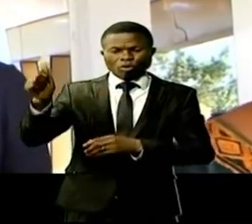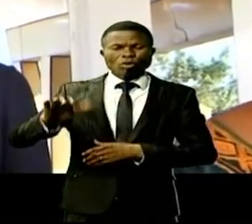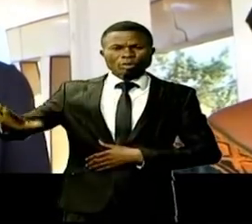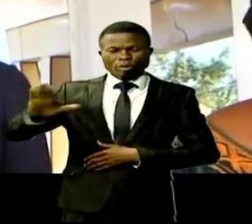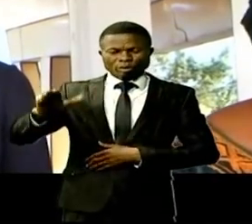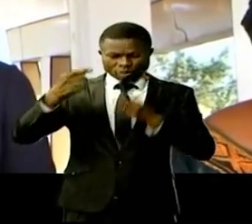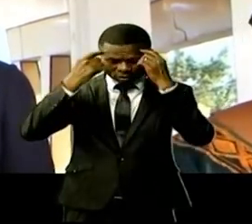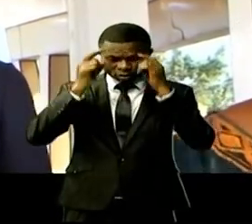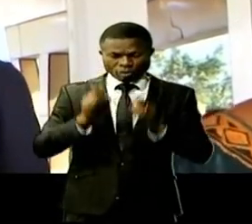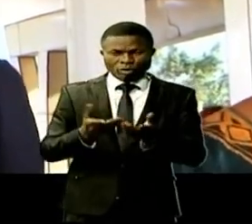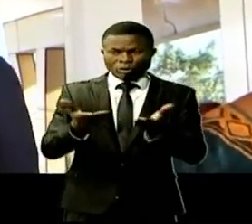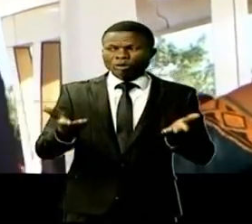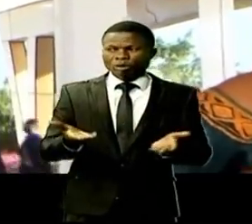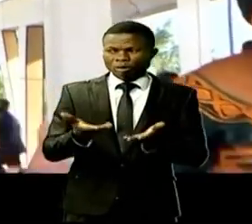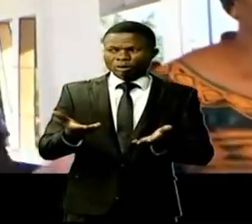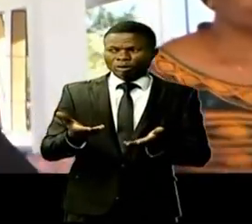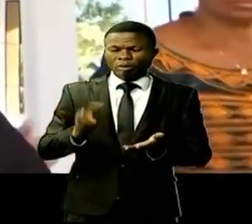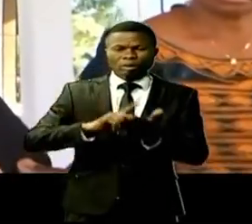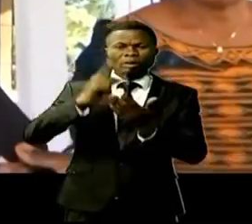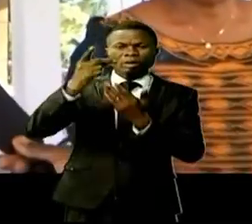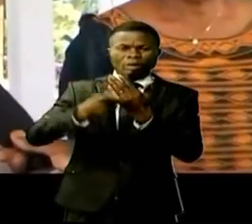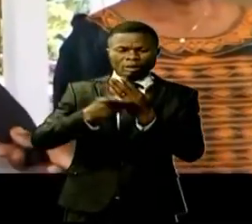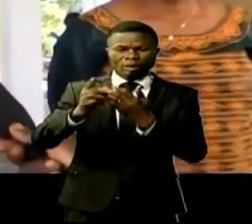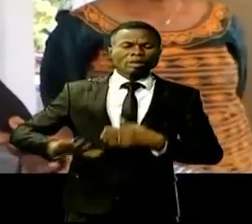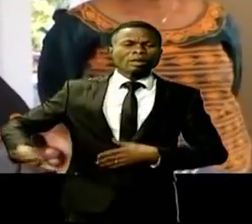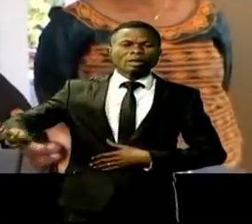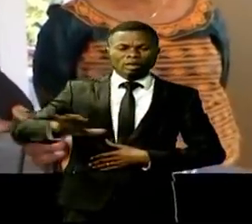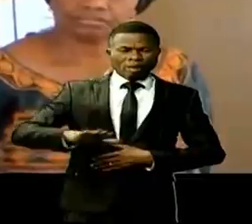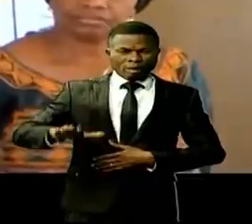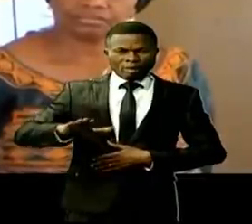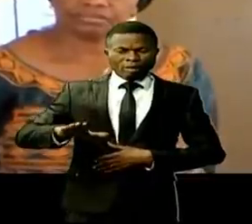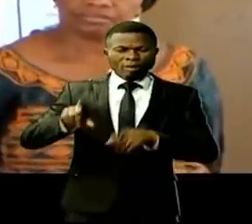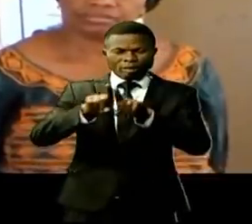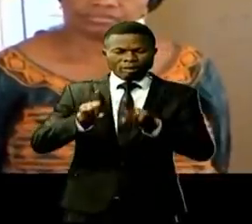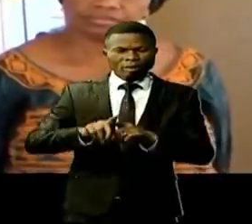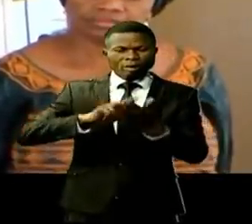mis d'accord sur un programme national et